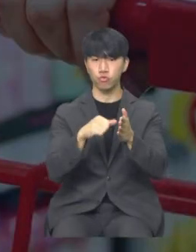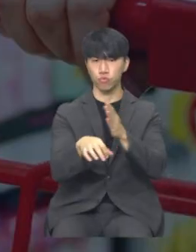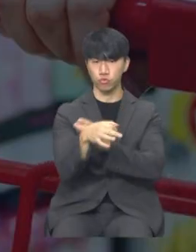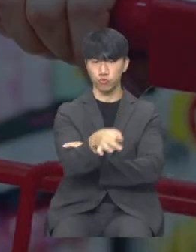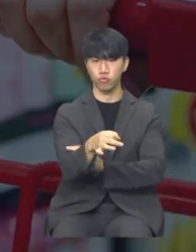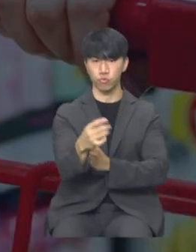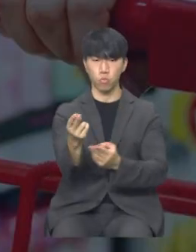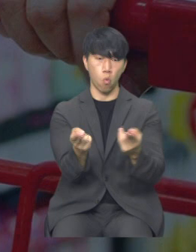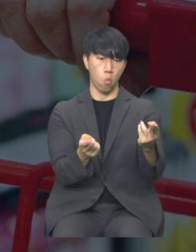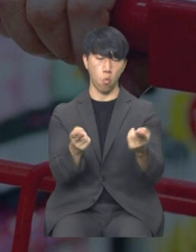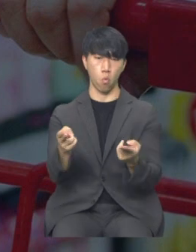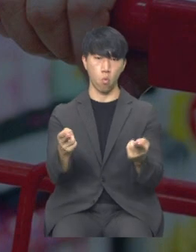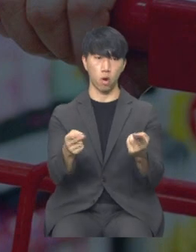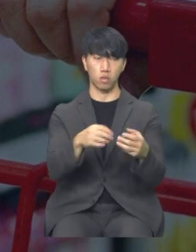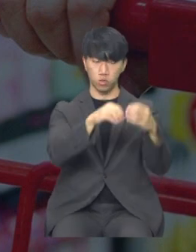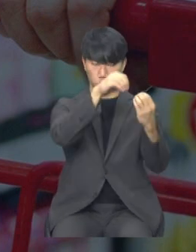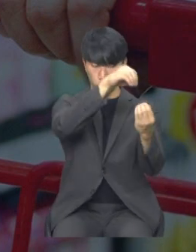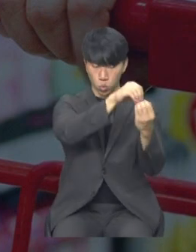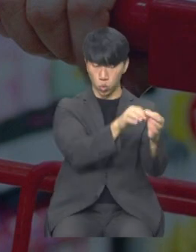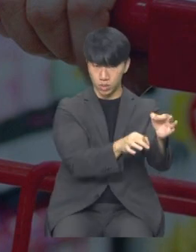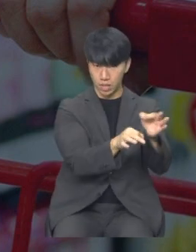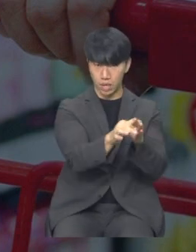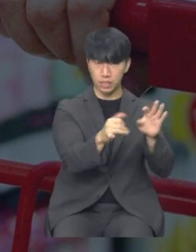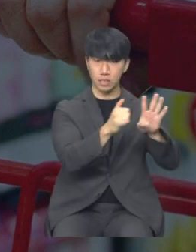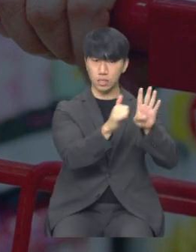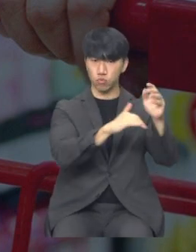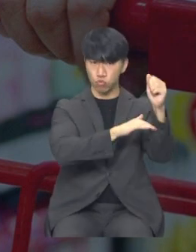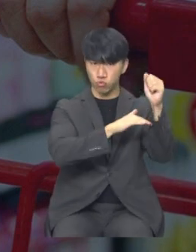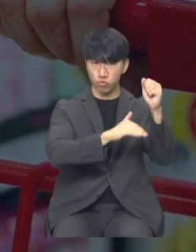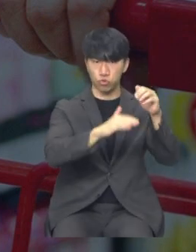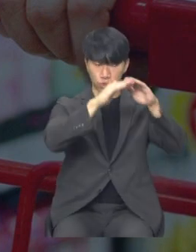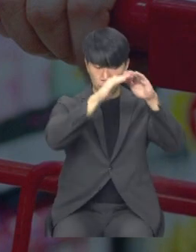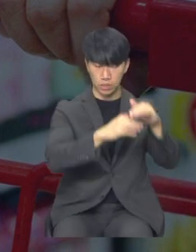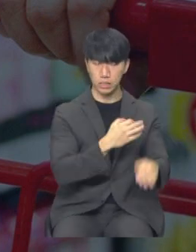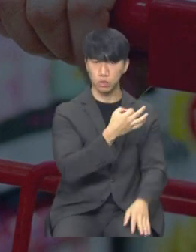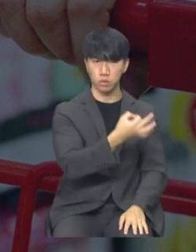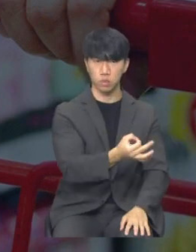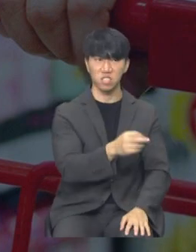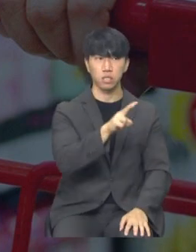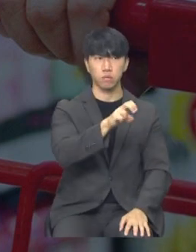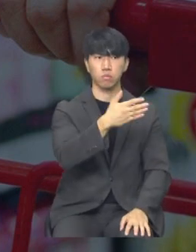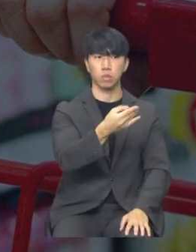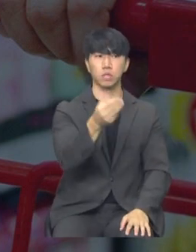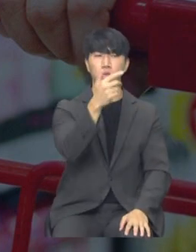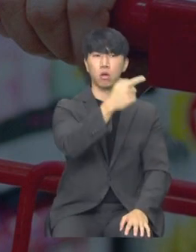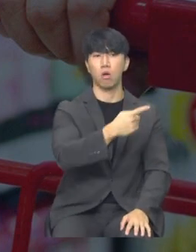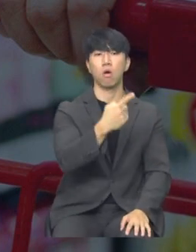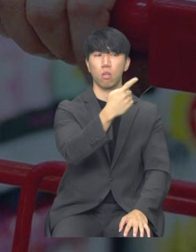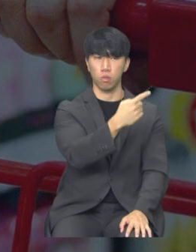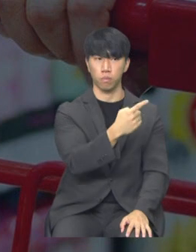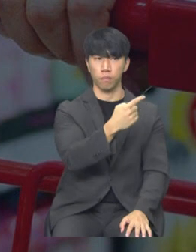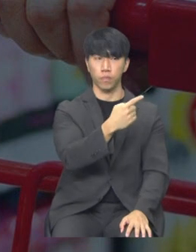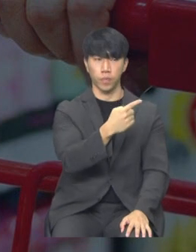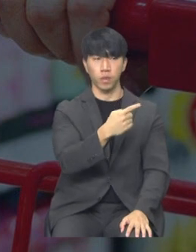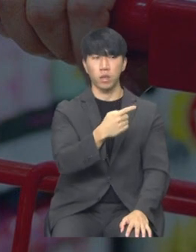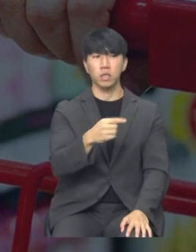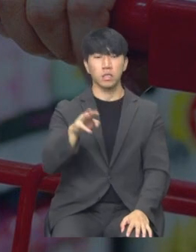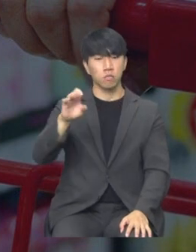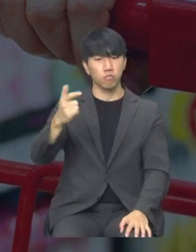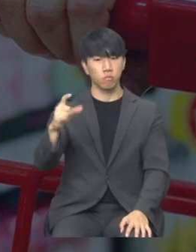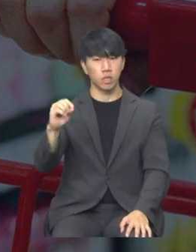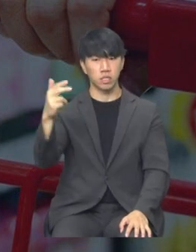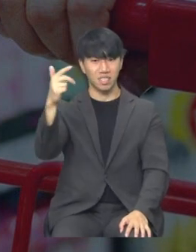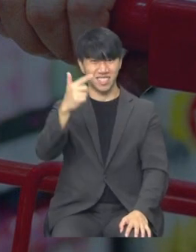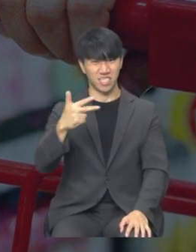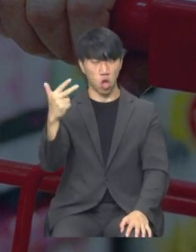조사했습니다. 전통시장의 4인 기준 추석 차례상 비용은 29만 1천원, 36만 7천